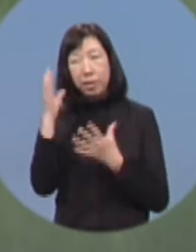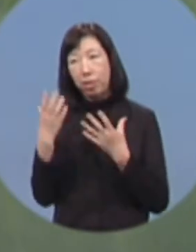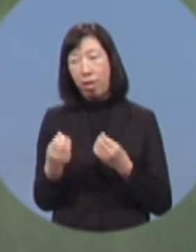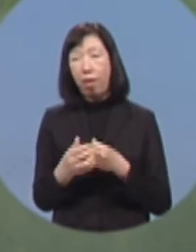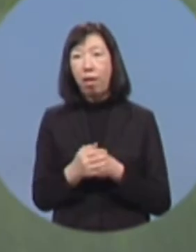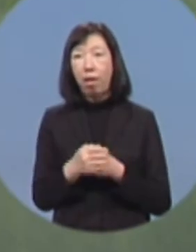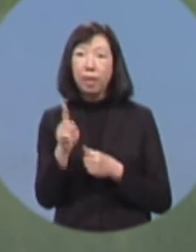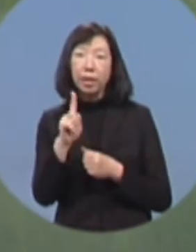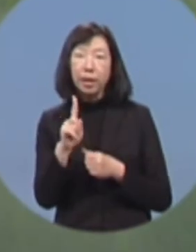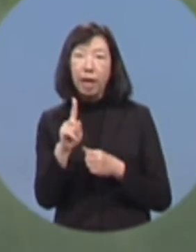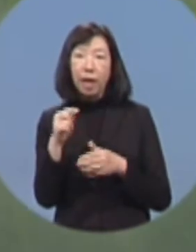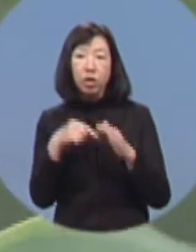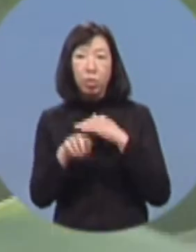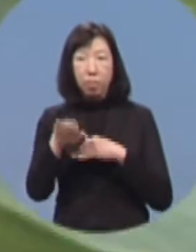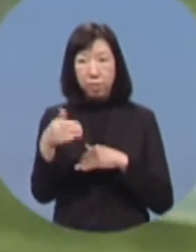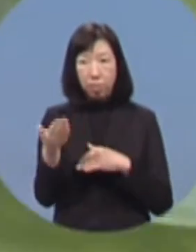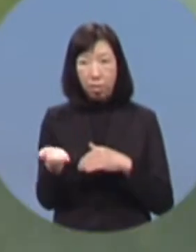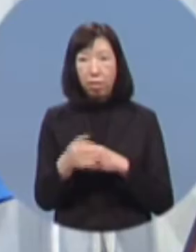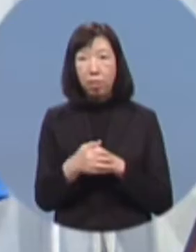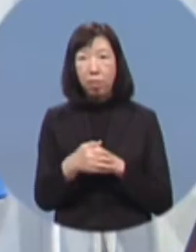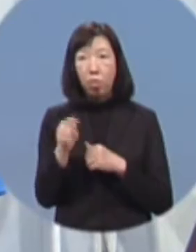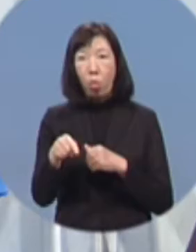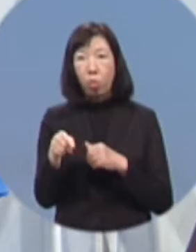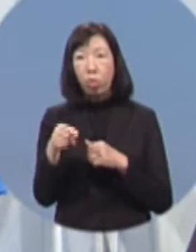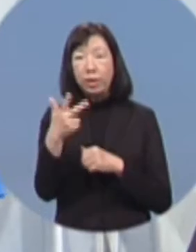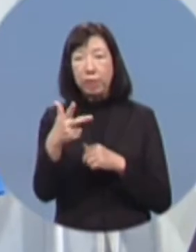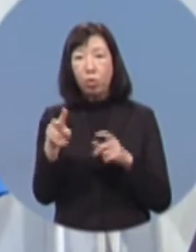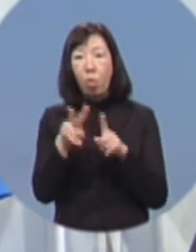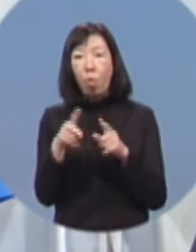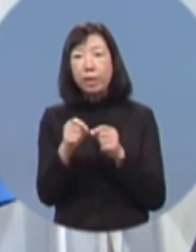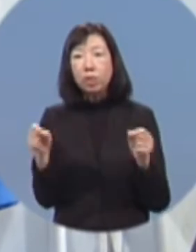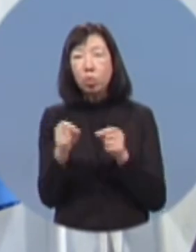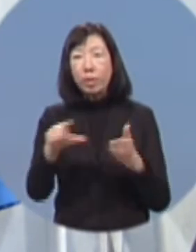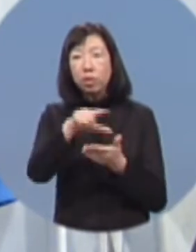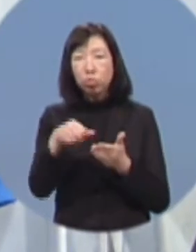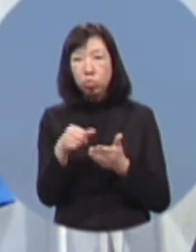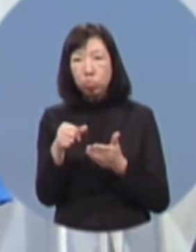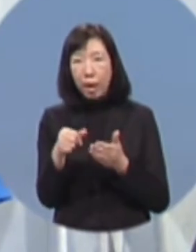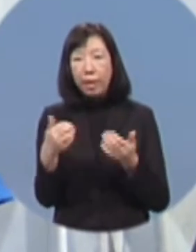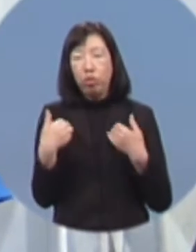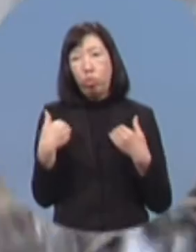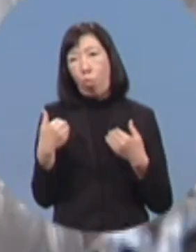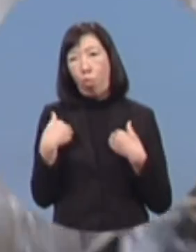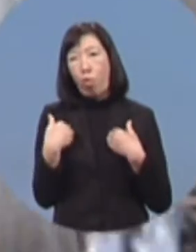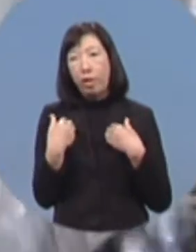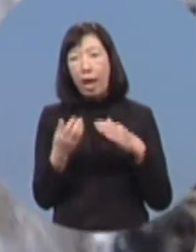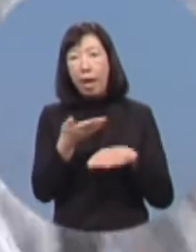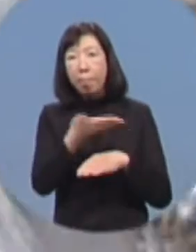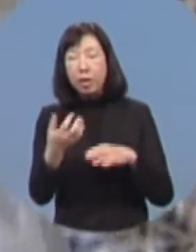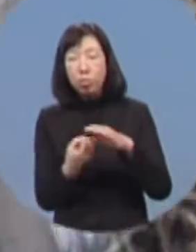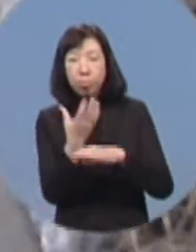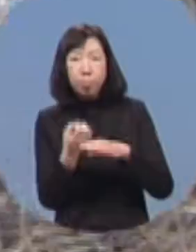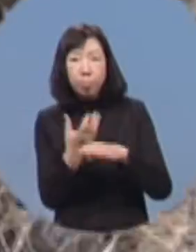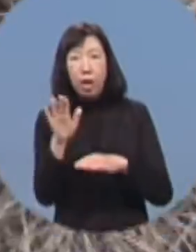たが、何か理由があるんでしょうか。 君津市の小糸地区ではカラーの栽培に必要不可欠な湧き水がふんだんに